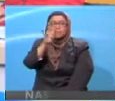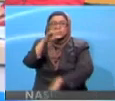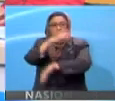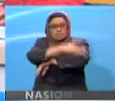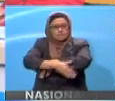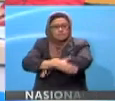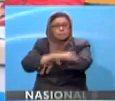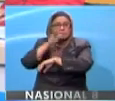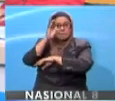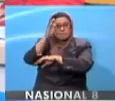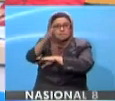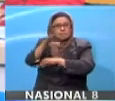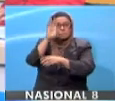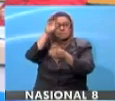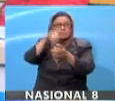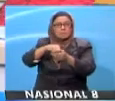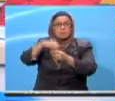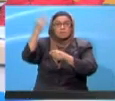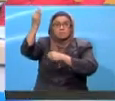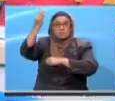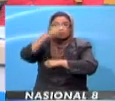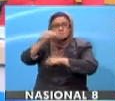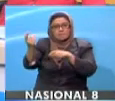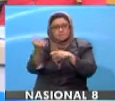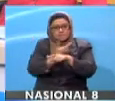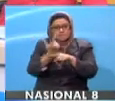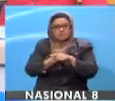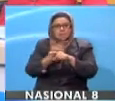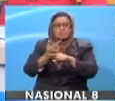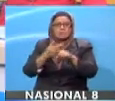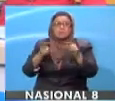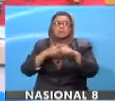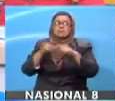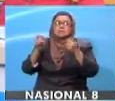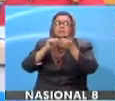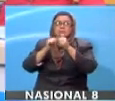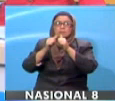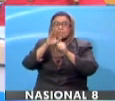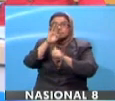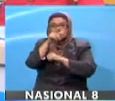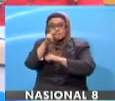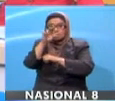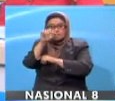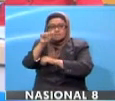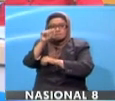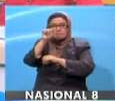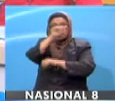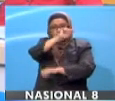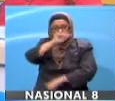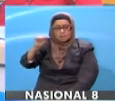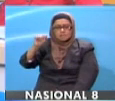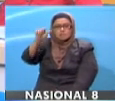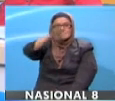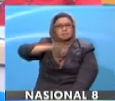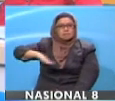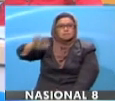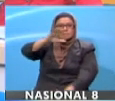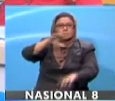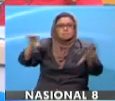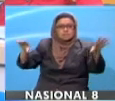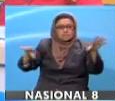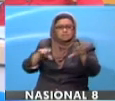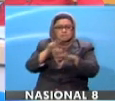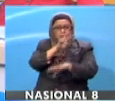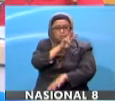negara bakal terlibat dalam forum dan latihan bencana Asia dan serantau yang akan berlangsung dari 26 hingga 28 Mei ini